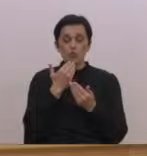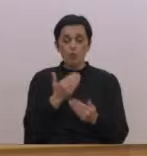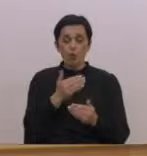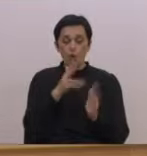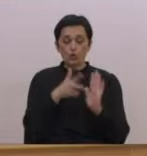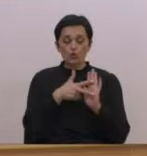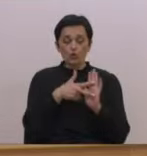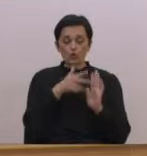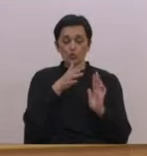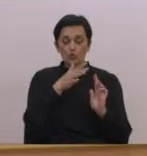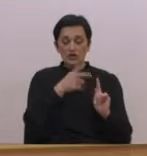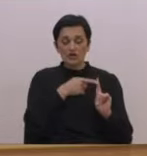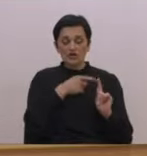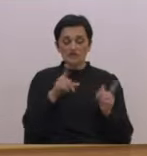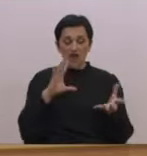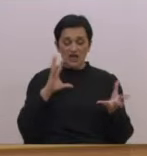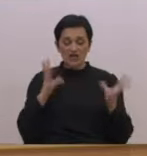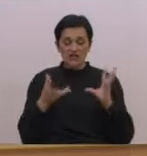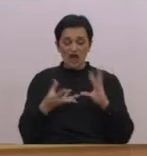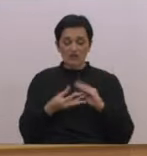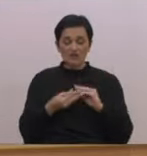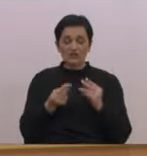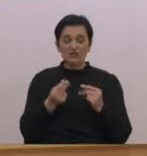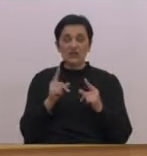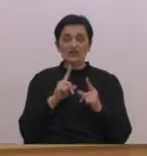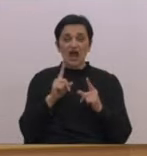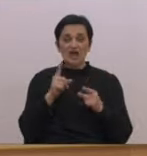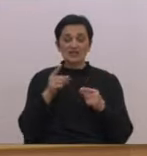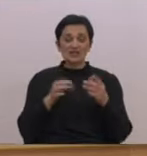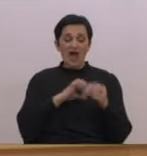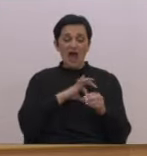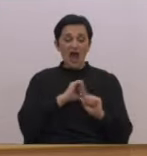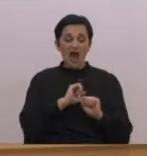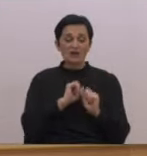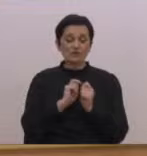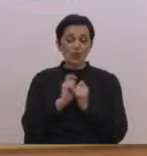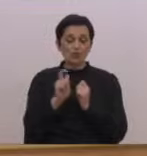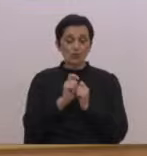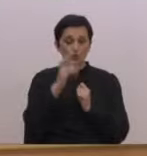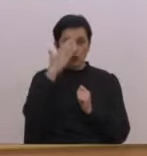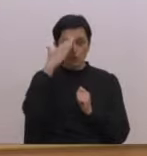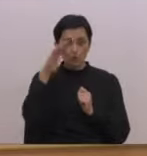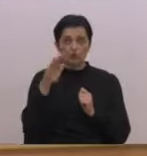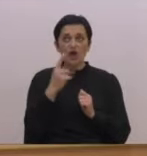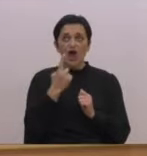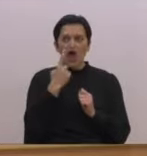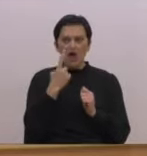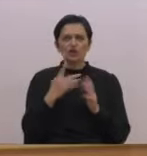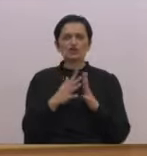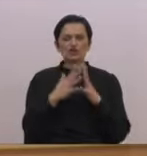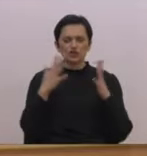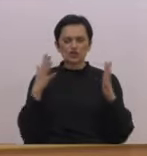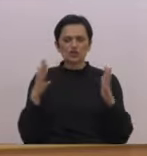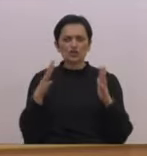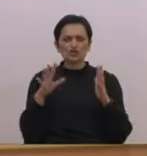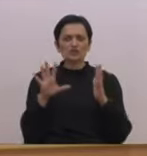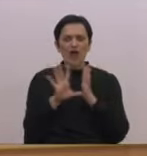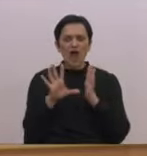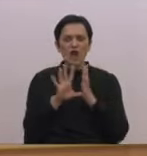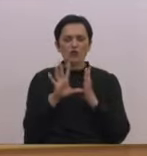Sada, Sada, Sada, Sada, Sada, Sada, Sada, Sada, Sada, Sada, Sada, Sada, Sada, Sada, Sada, Sada, Sada, Sada, Sada,